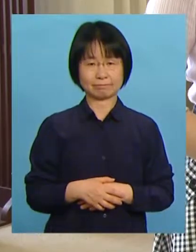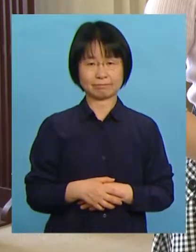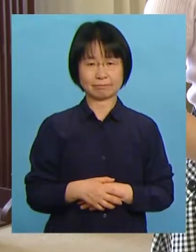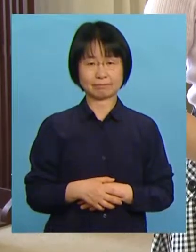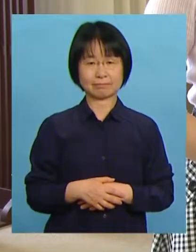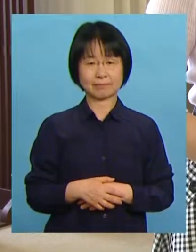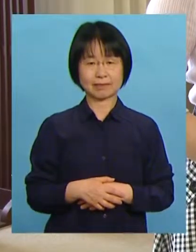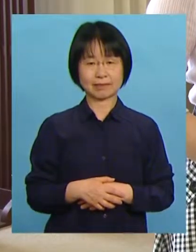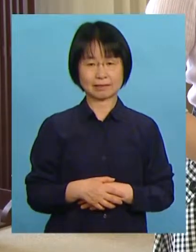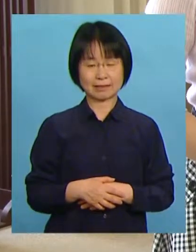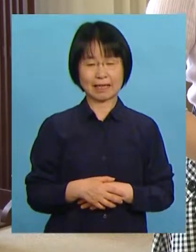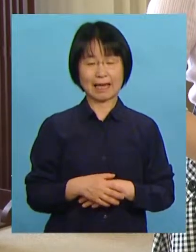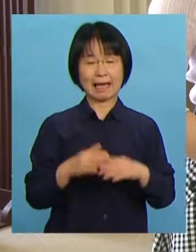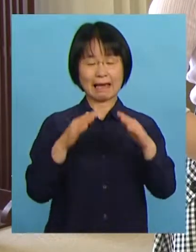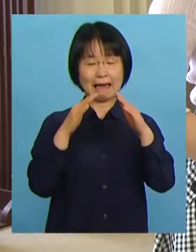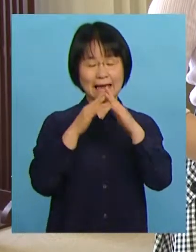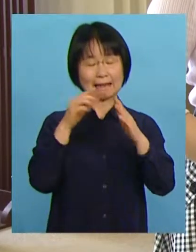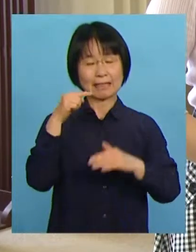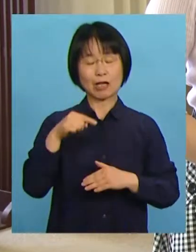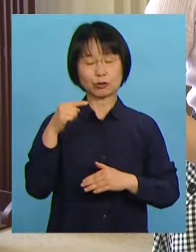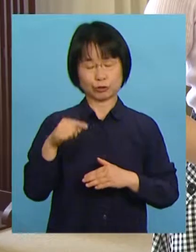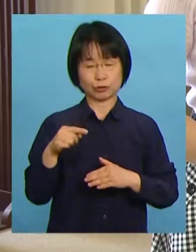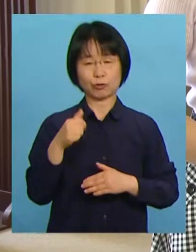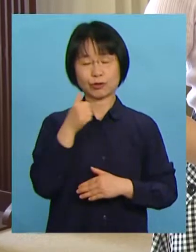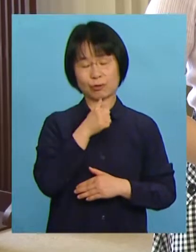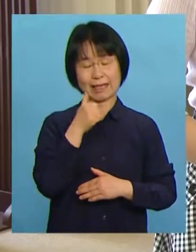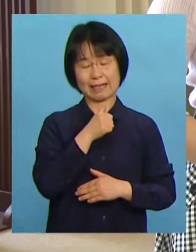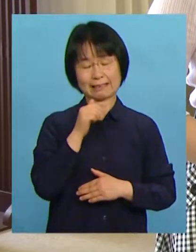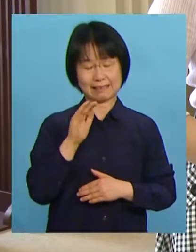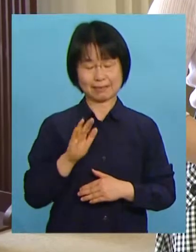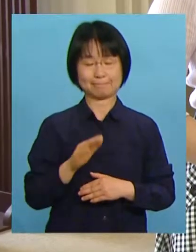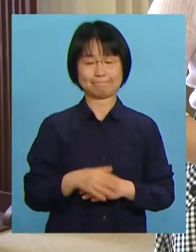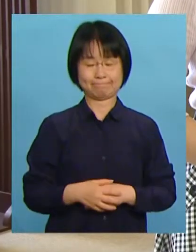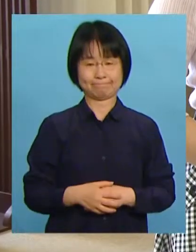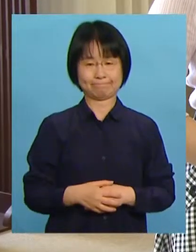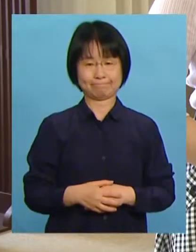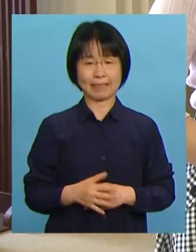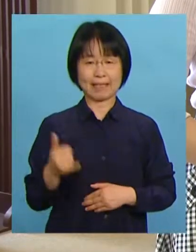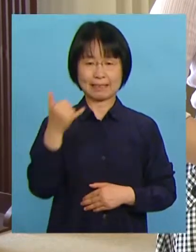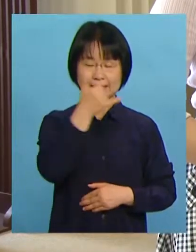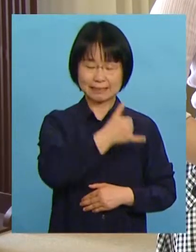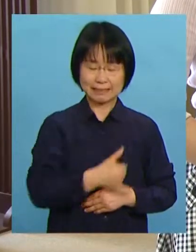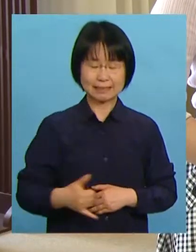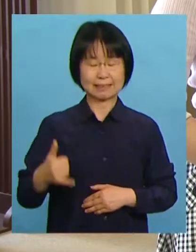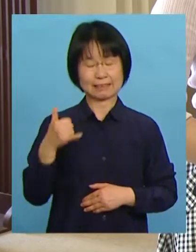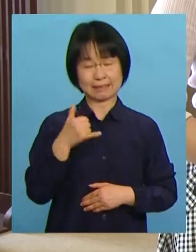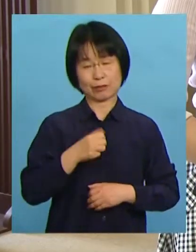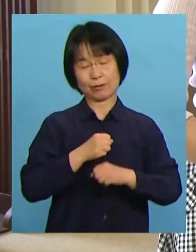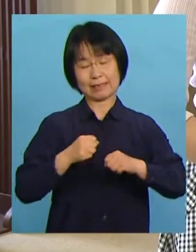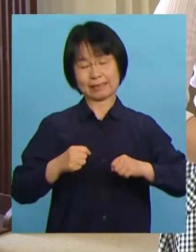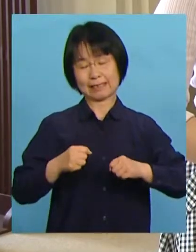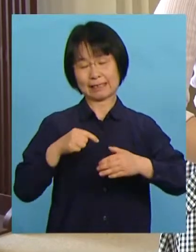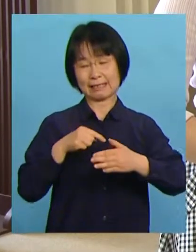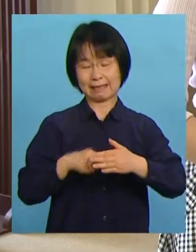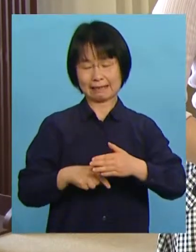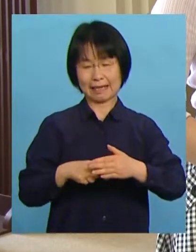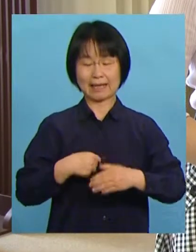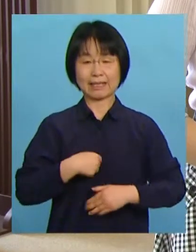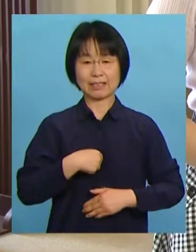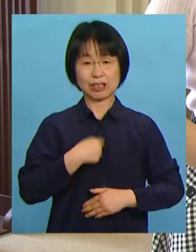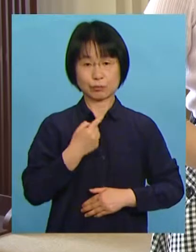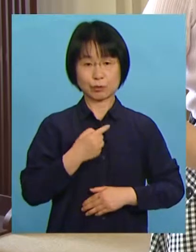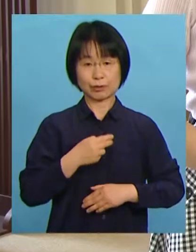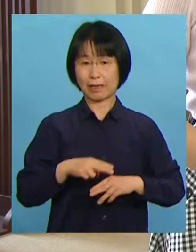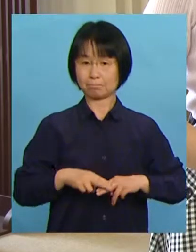家訓を紹介しています。家訓というのは、ある人が人生を生きてきた中で自分が